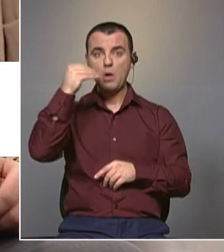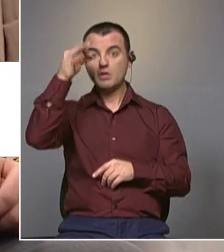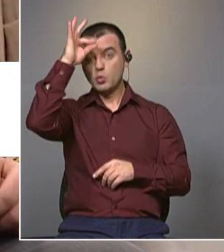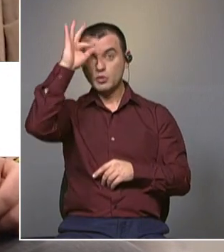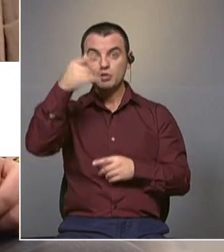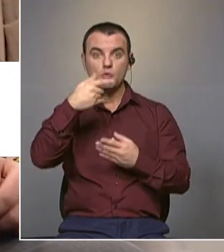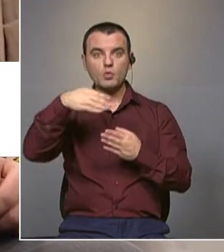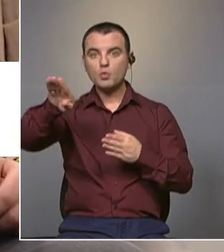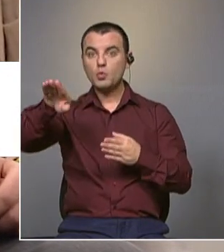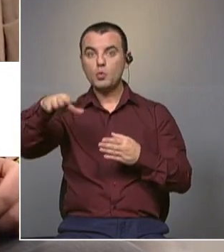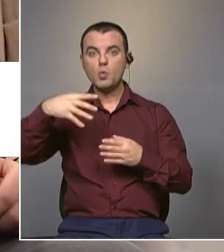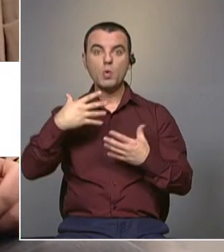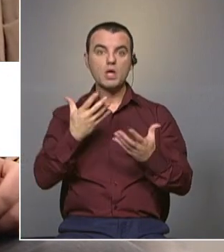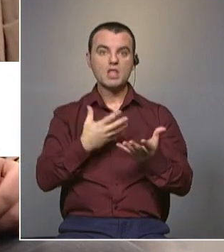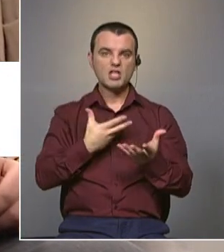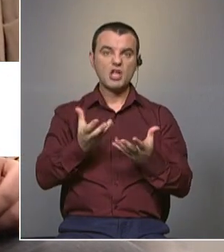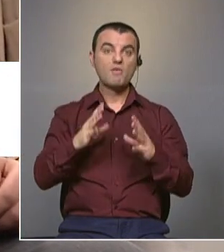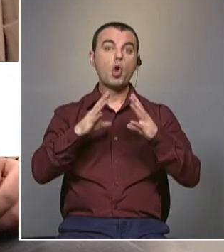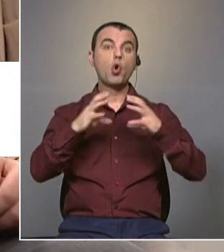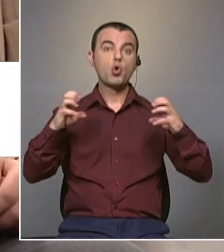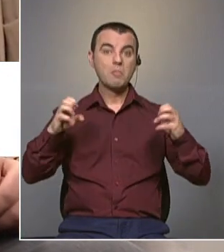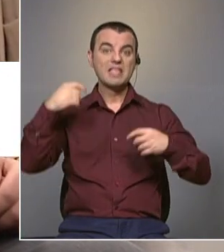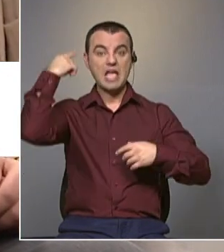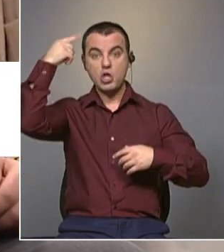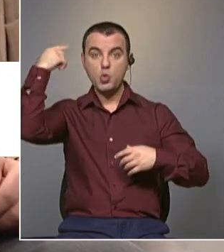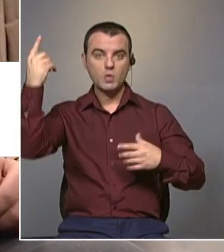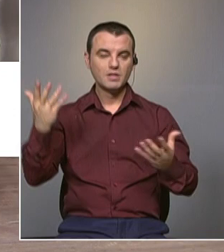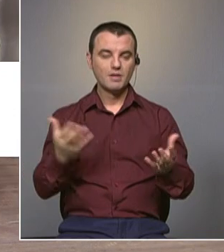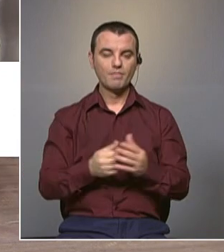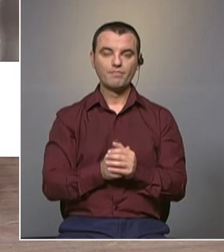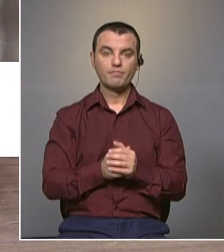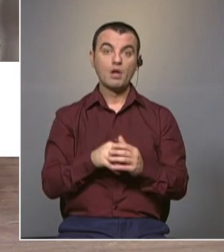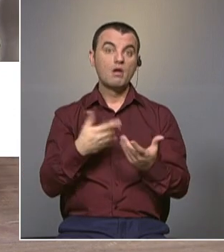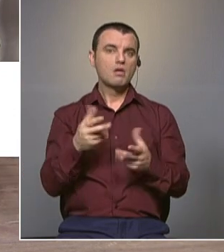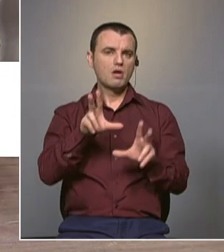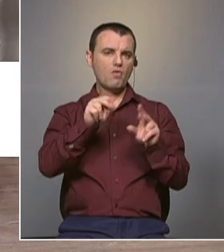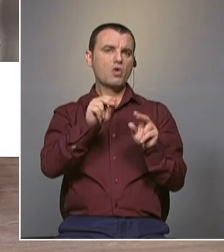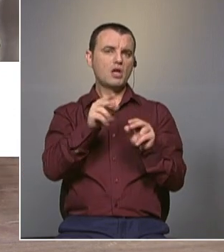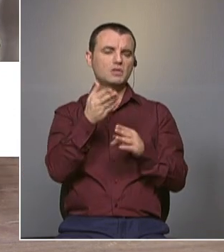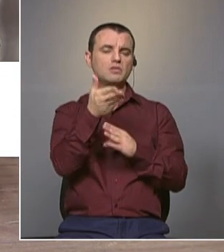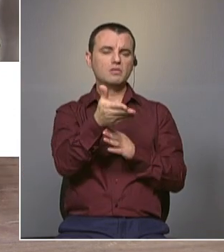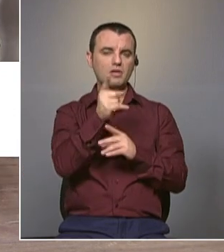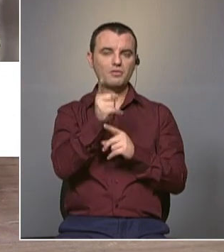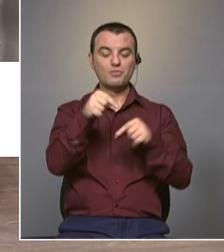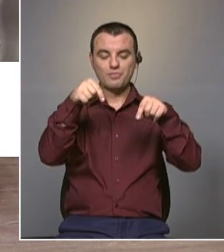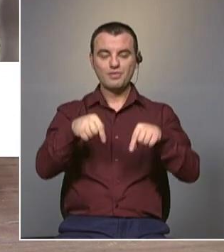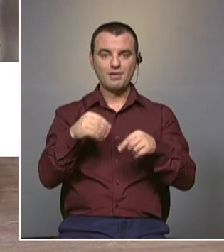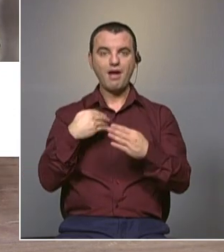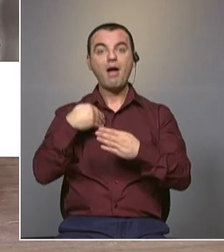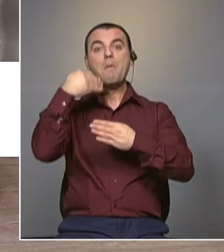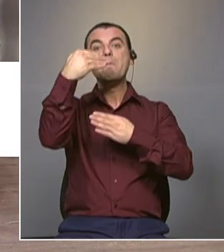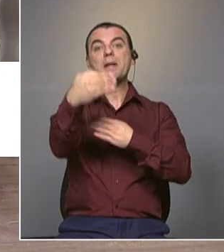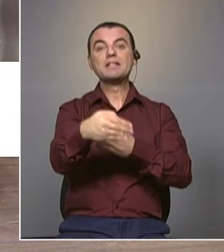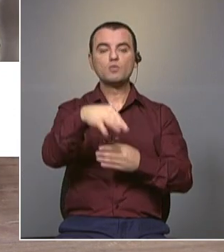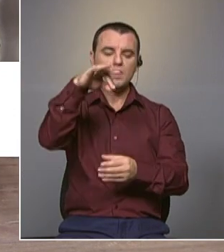други държави, в нашия случай от Румъния и от Турция. Да. Какво бихте казали на тези, които сега предстои да